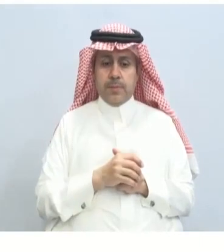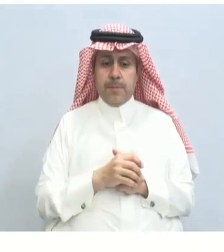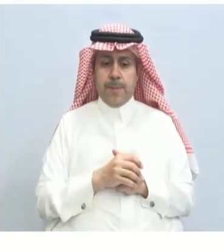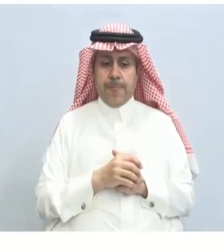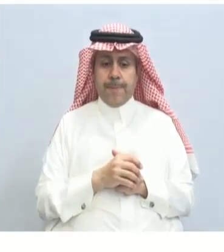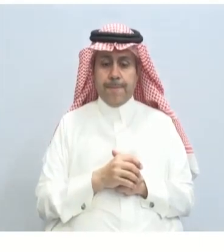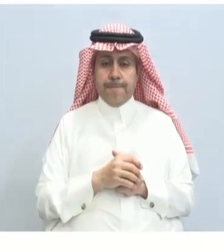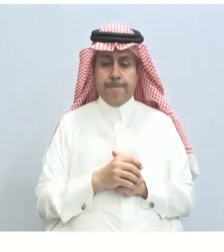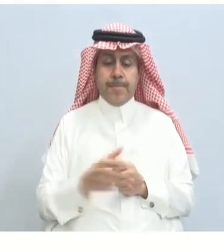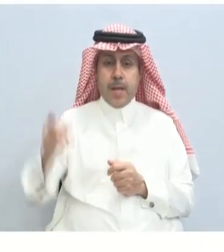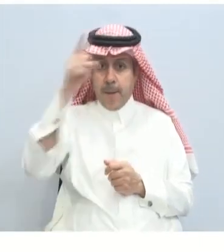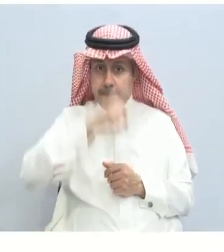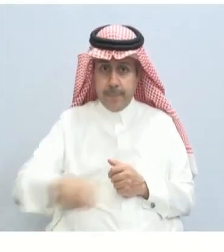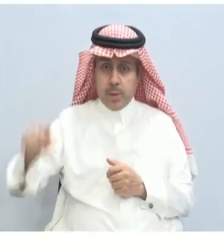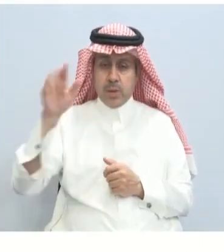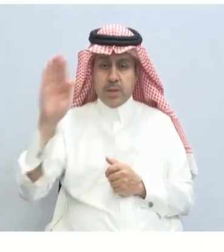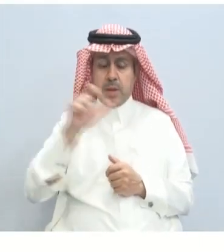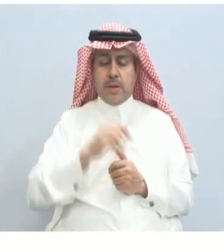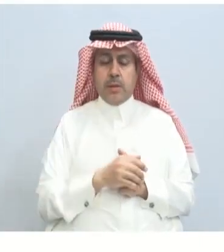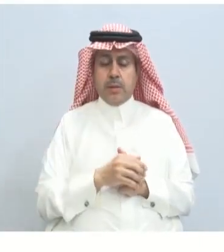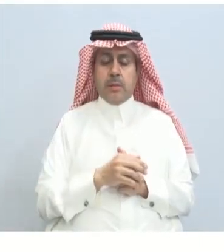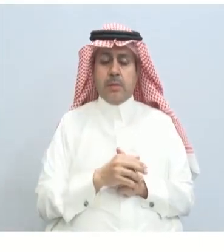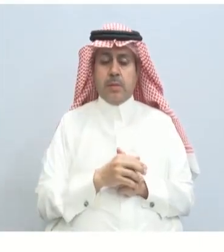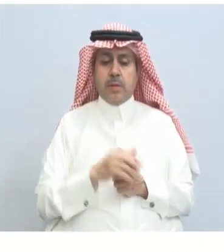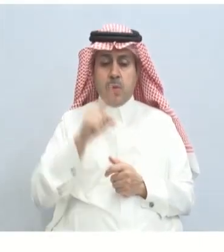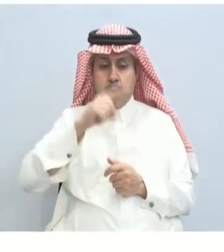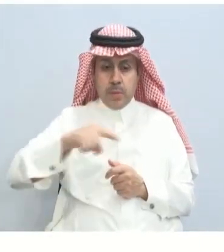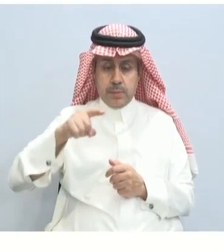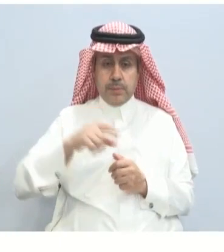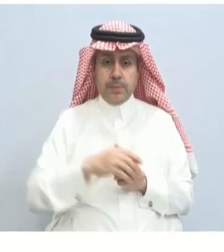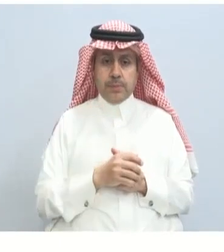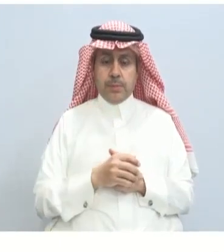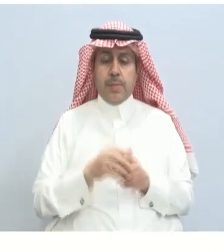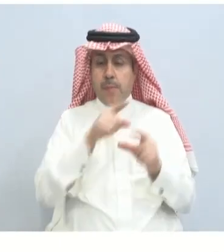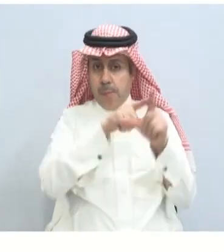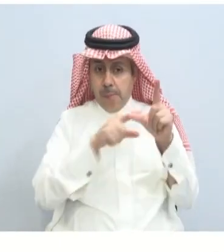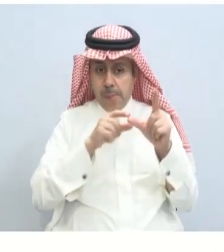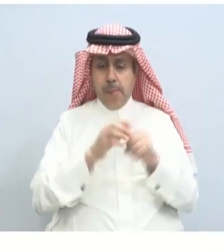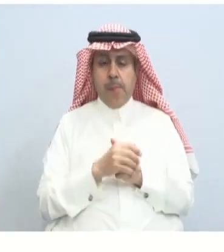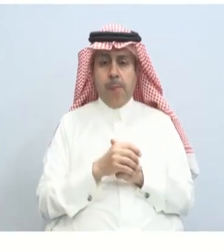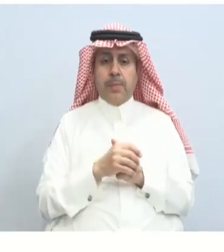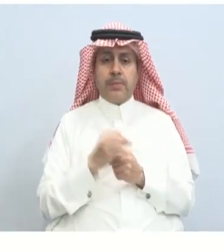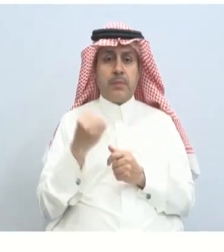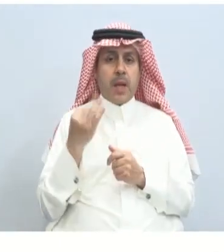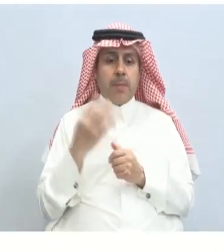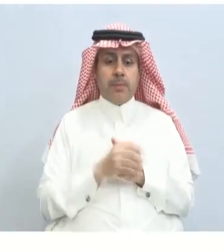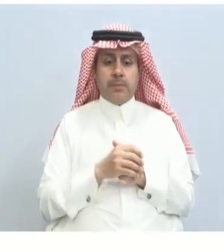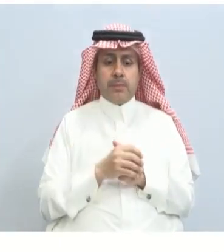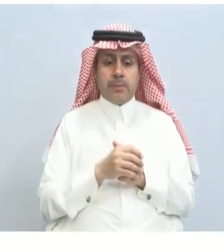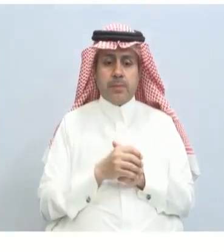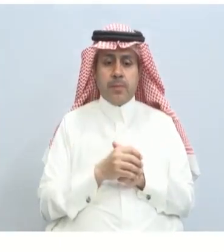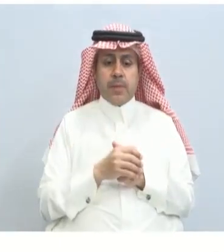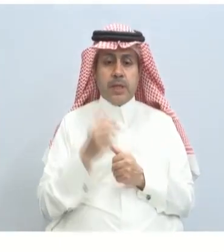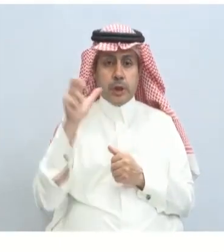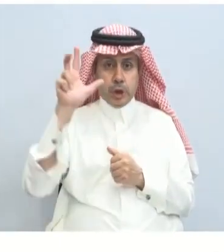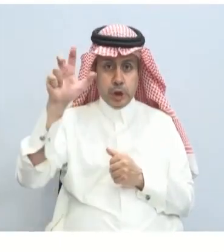ان محور الساين هو محور الواي ويساوي واحد في هذه الزاويه هذه الزاويه اللي تساوي كم الثيتا تساوي